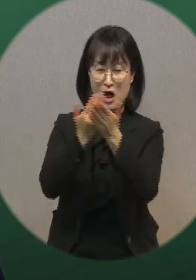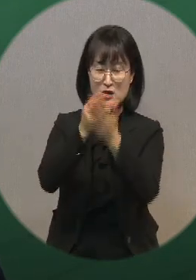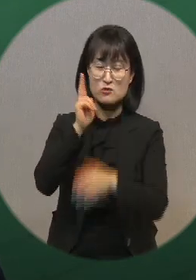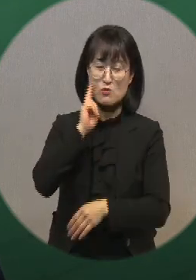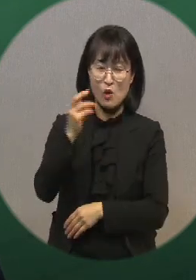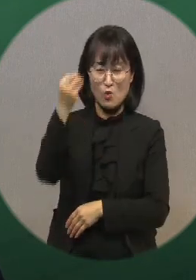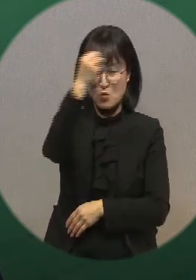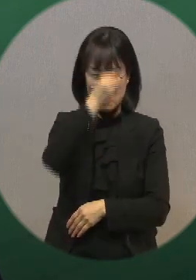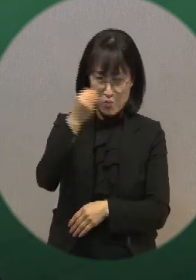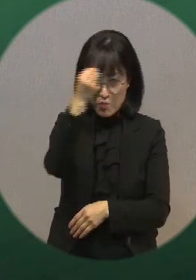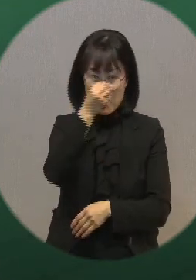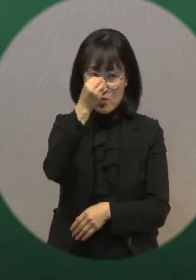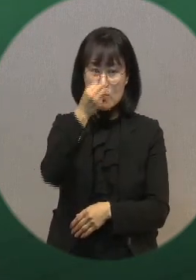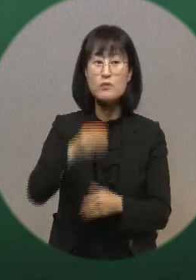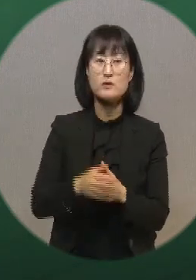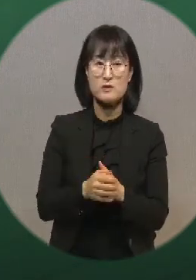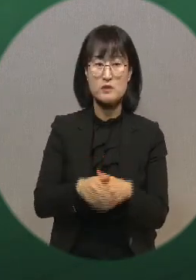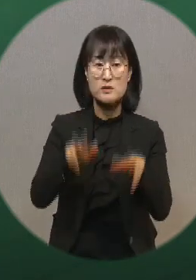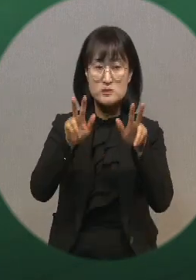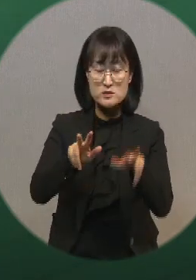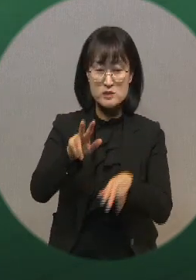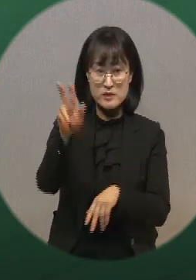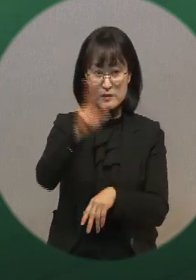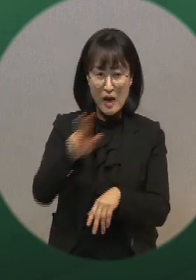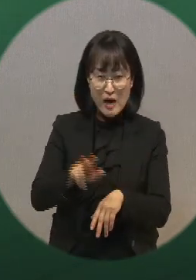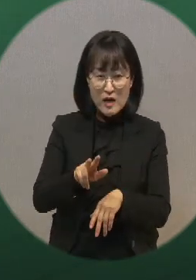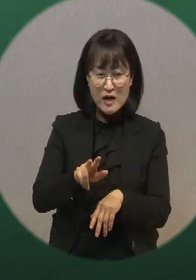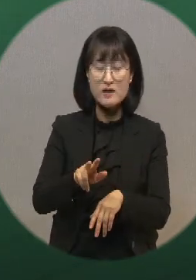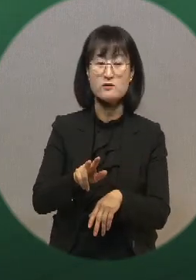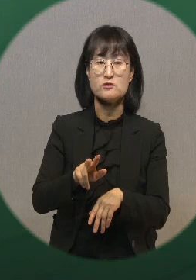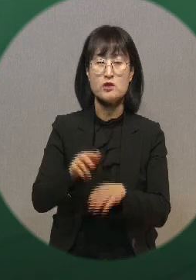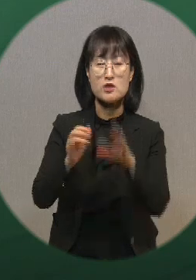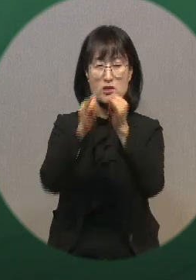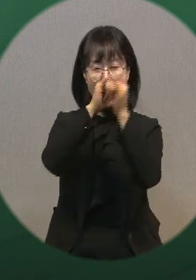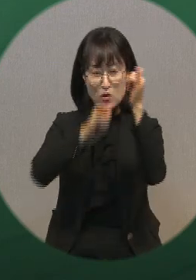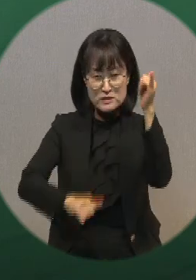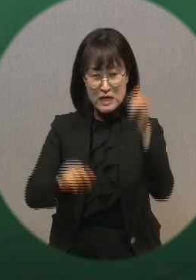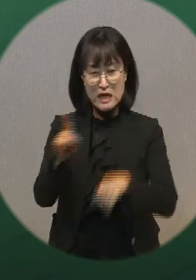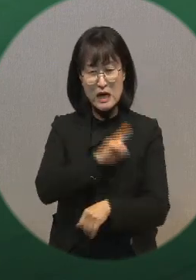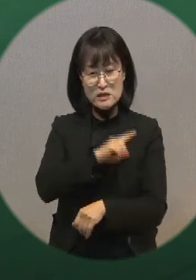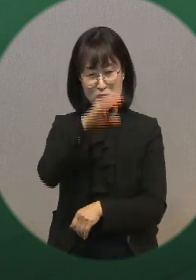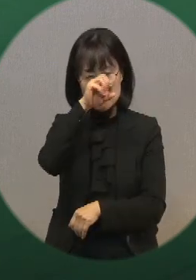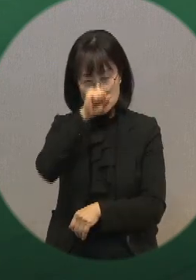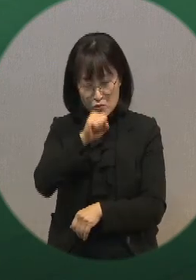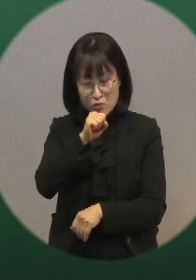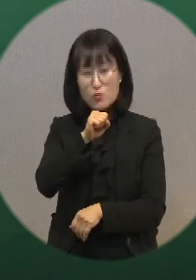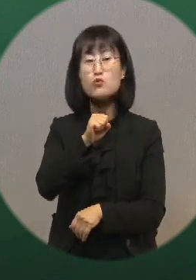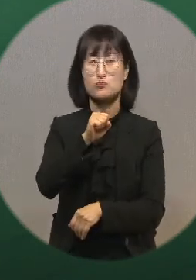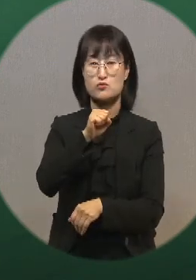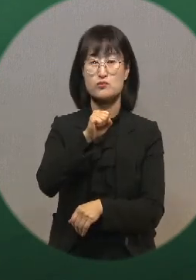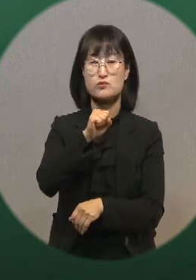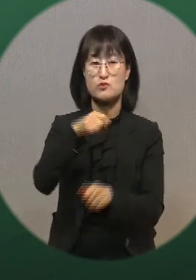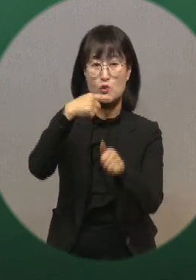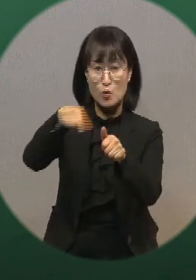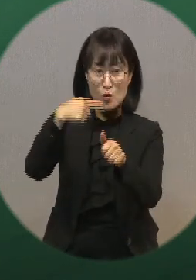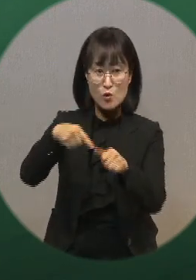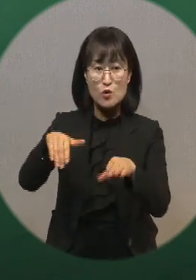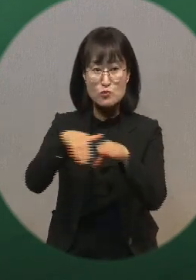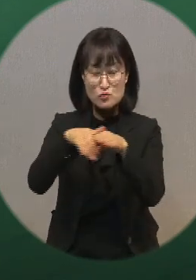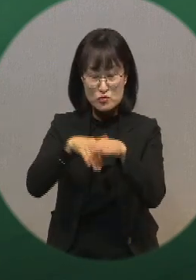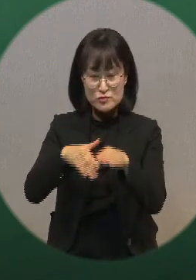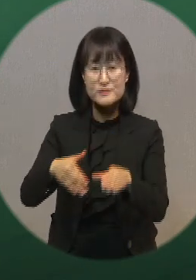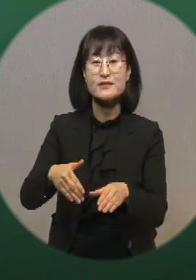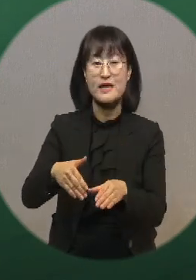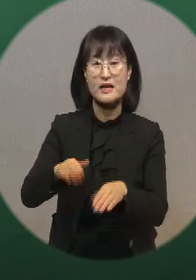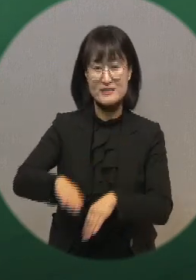발전을 이루었습니다. 지금 한반도 역사상 가장 높은 수준의 교육과 문화를 향유한 청년